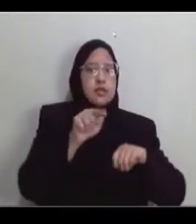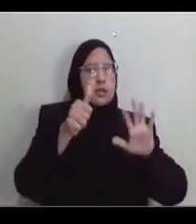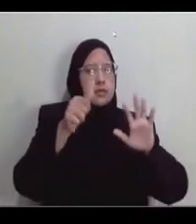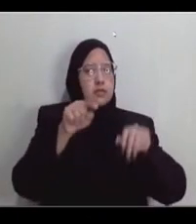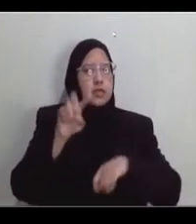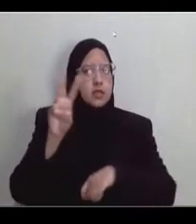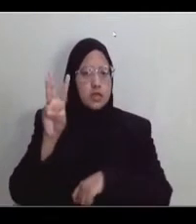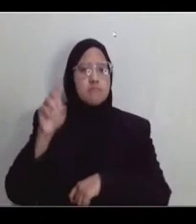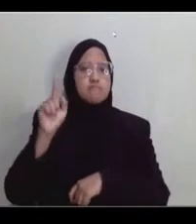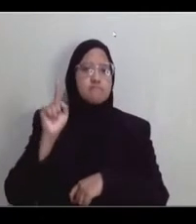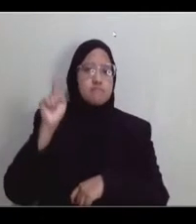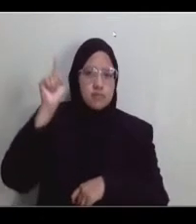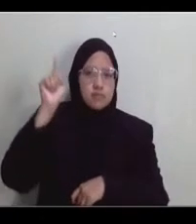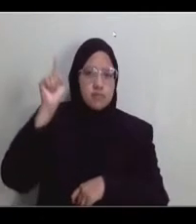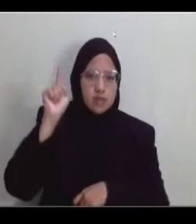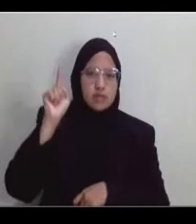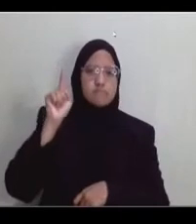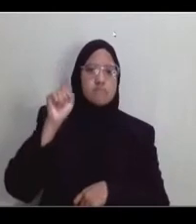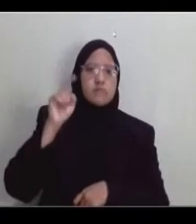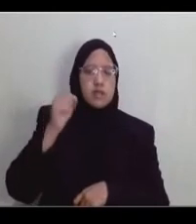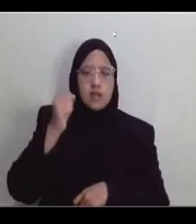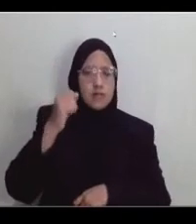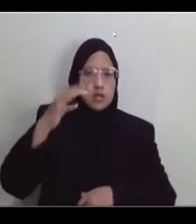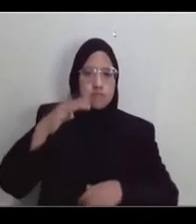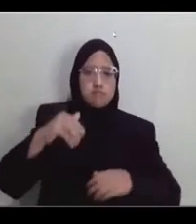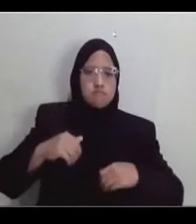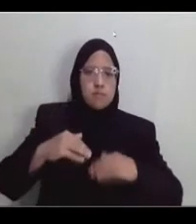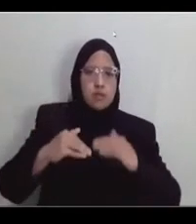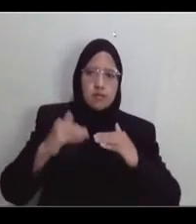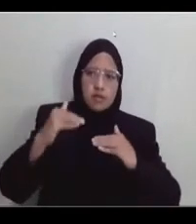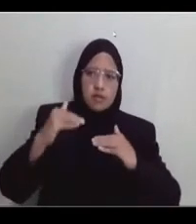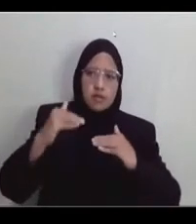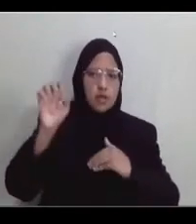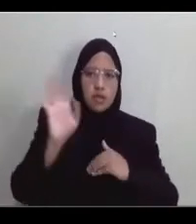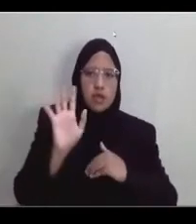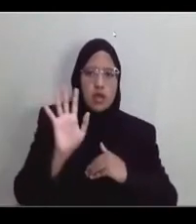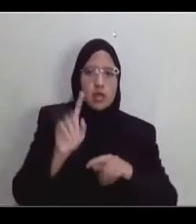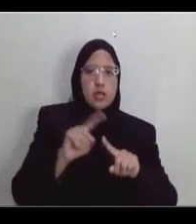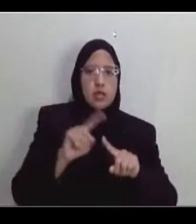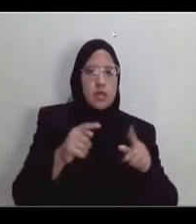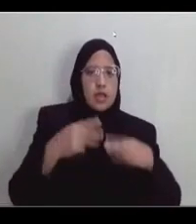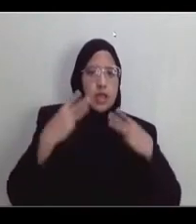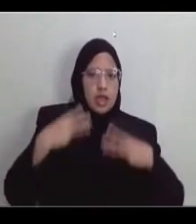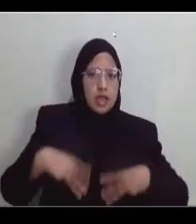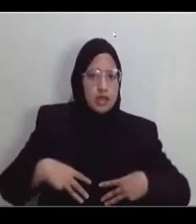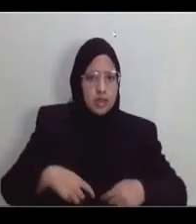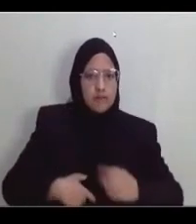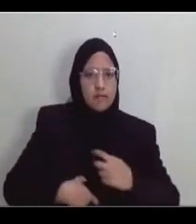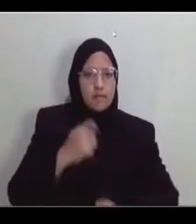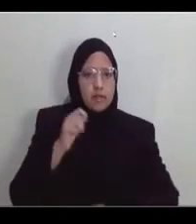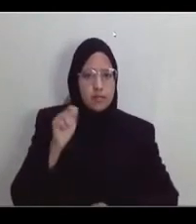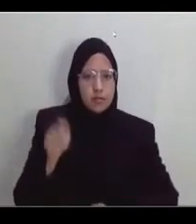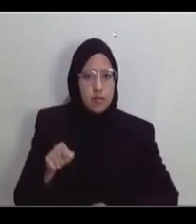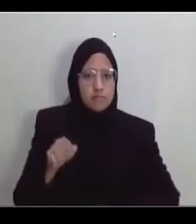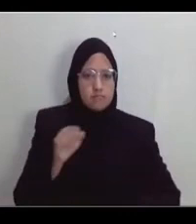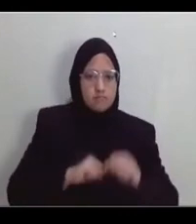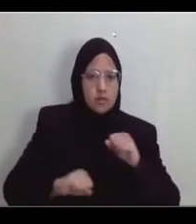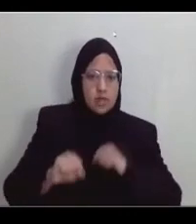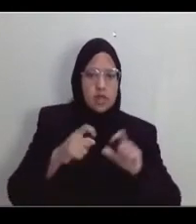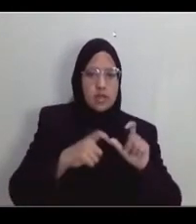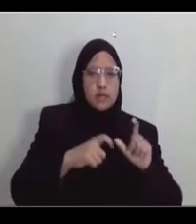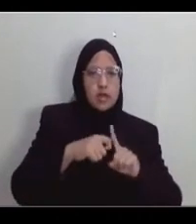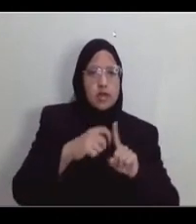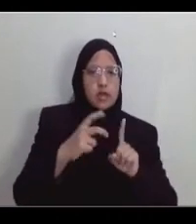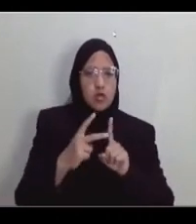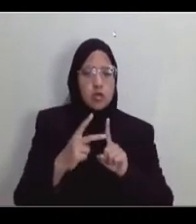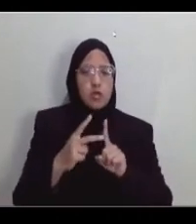atas tidaklah berlebihan jika dikatakan bahwa kode etik dan perilaku hakim konstitusi atau Sapta Karsa Utama secara